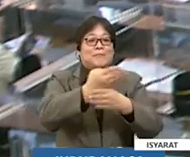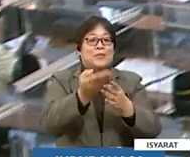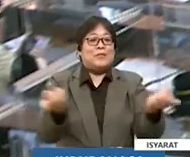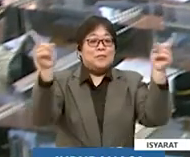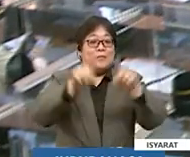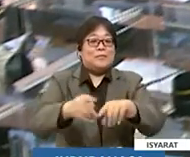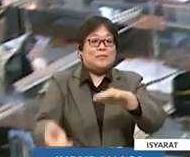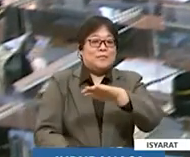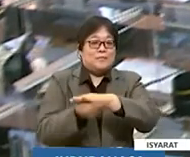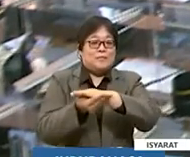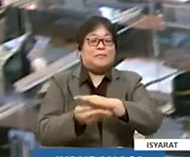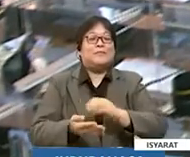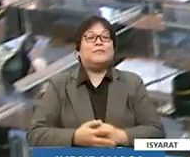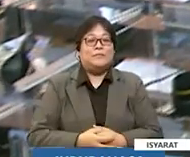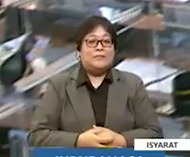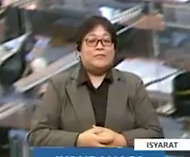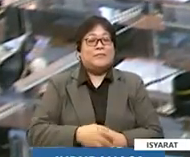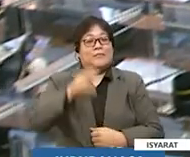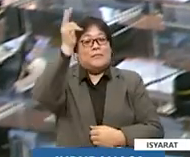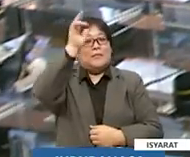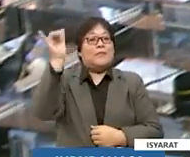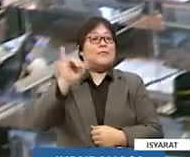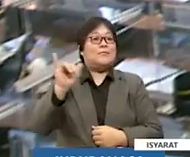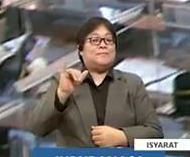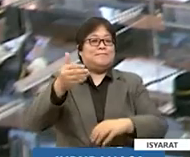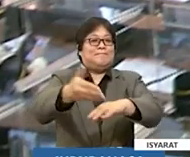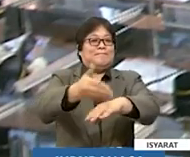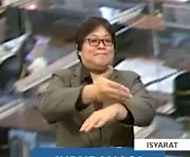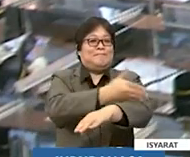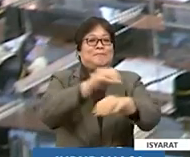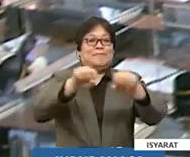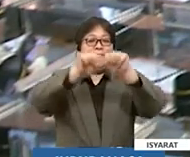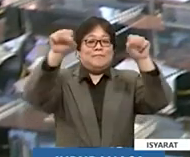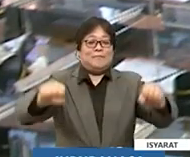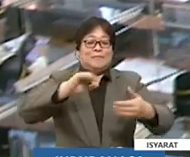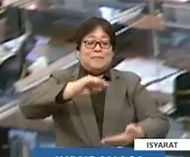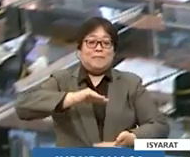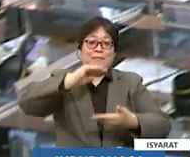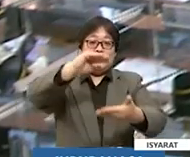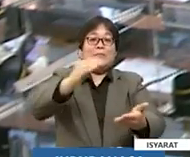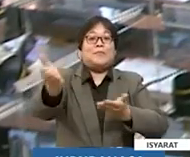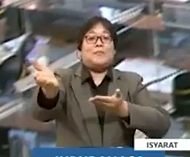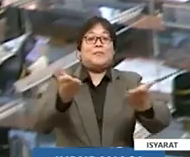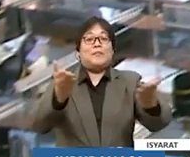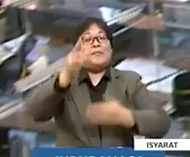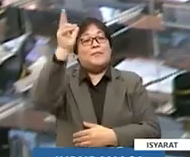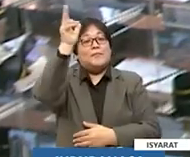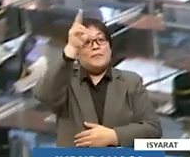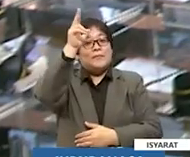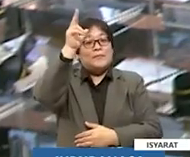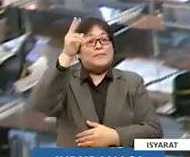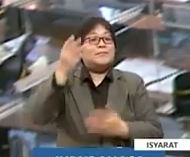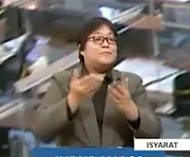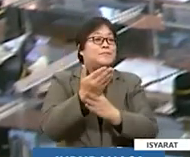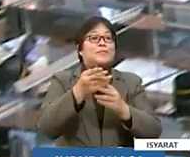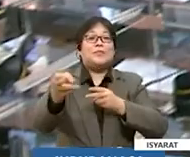jenayah rasuah. Kerajaan juga sedang menambah baik sistem penyampaian perkhidmatan kerajaan